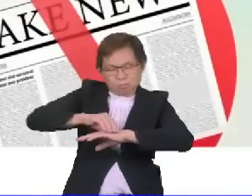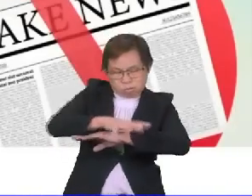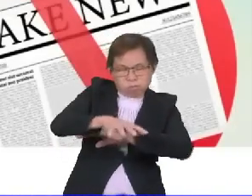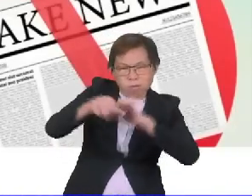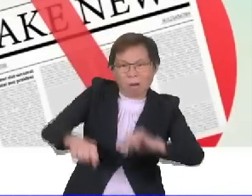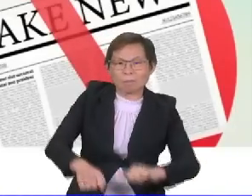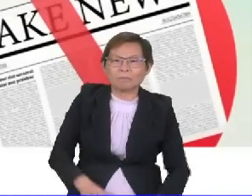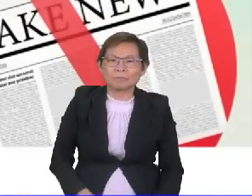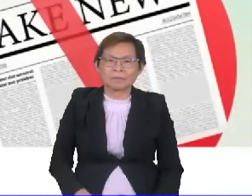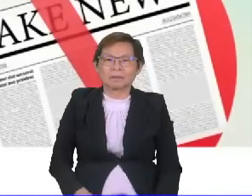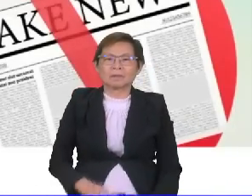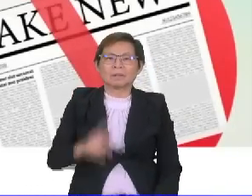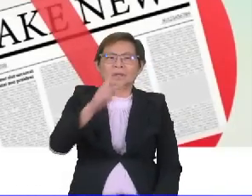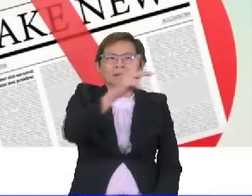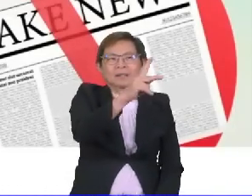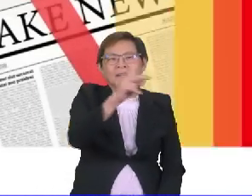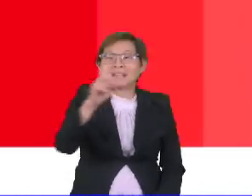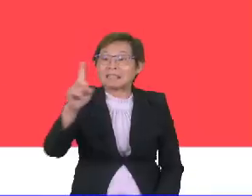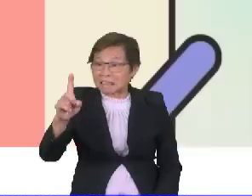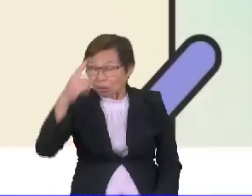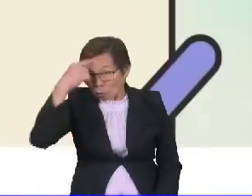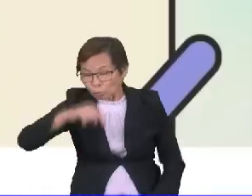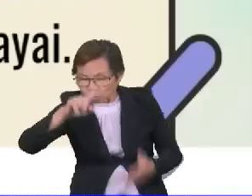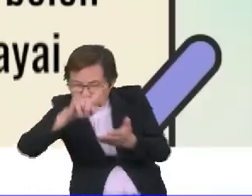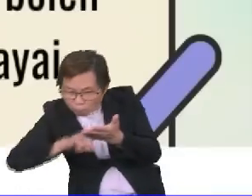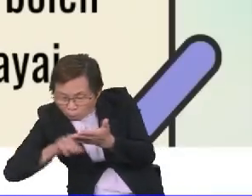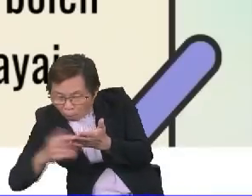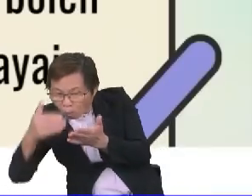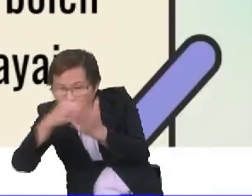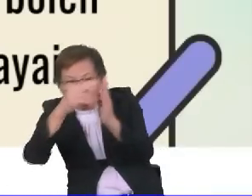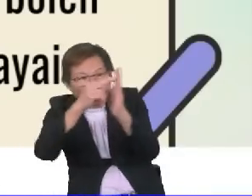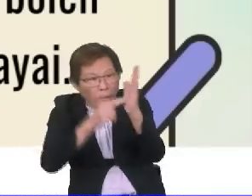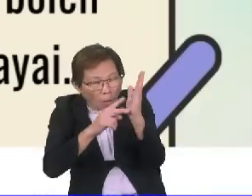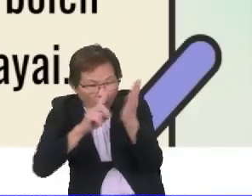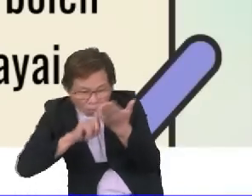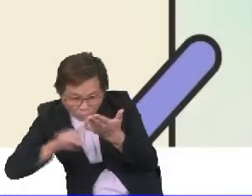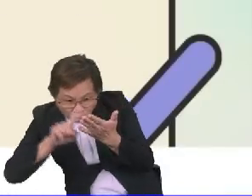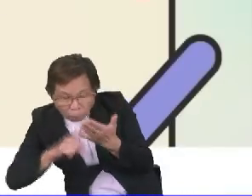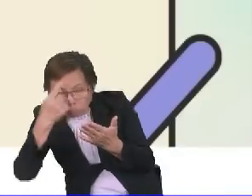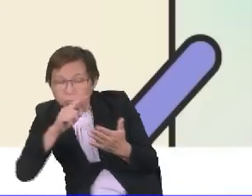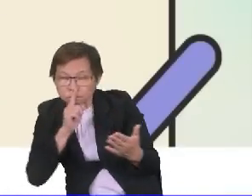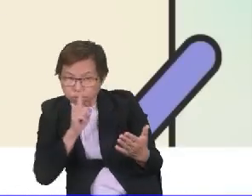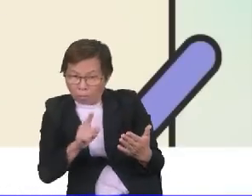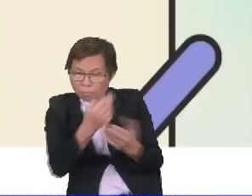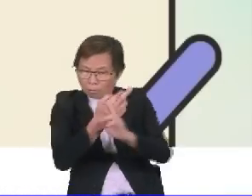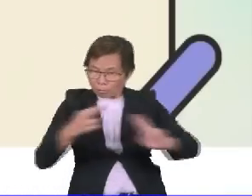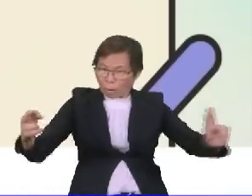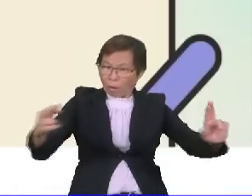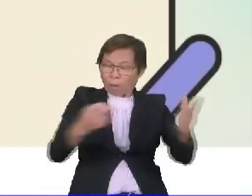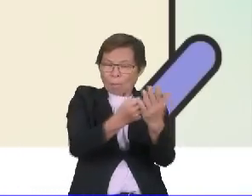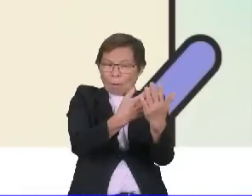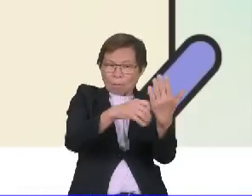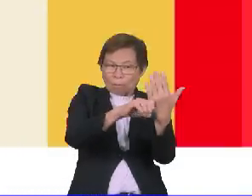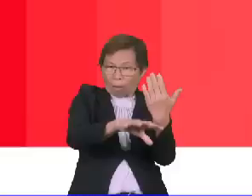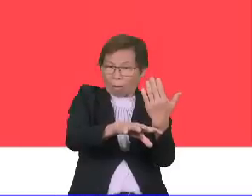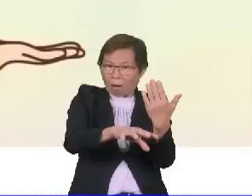usaha Kementerian komunikasi dan digital untuk meneliti semula undang-undang sedih ada bagi memastikan penyedia platform media